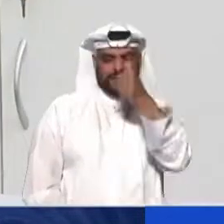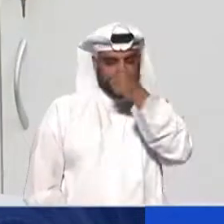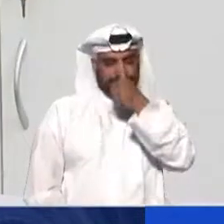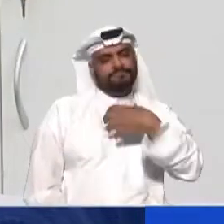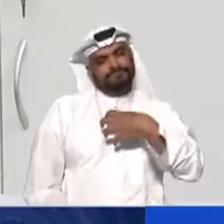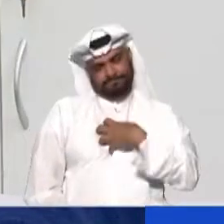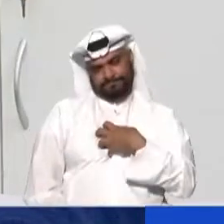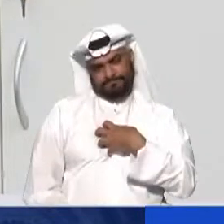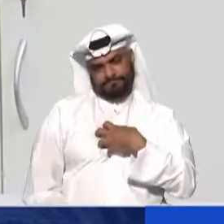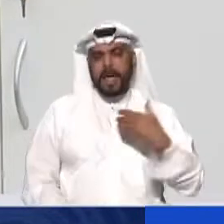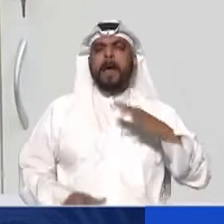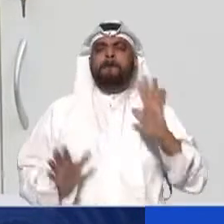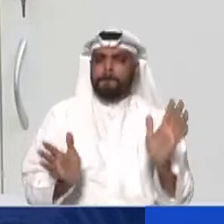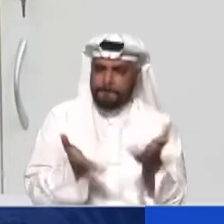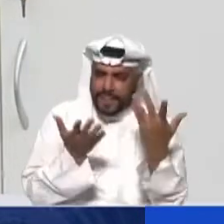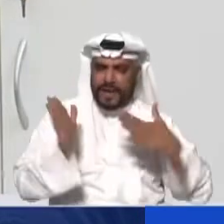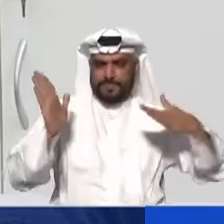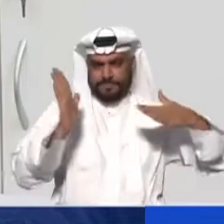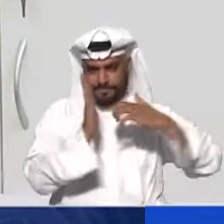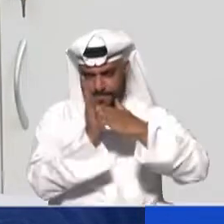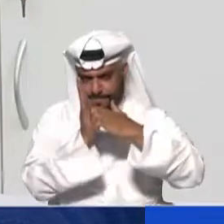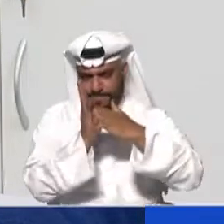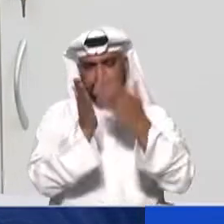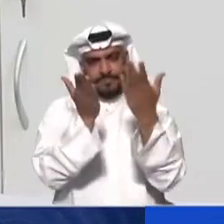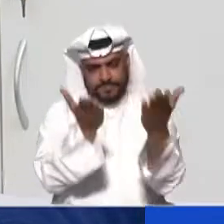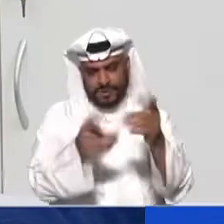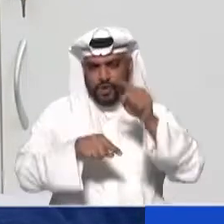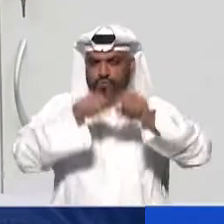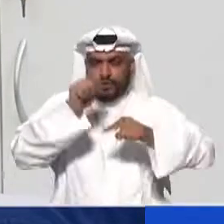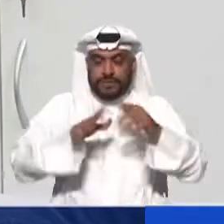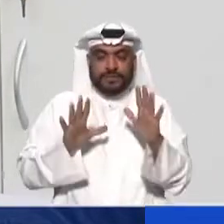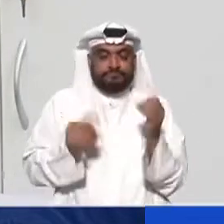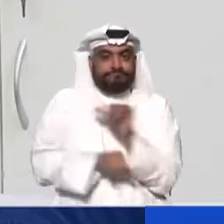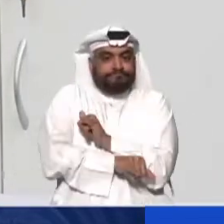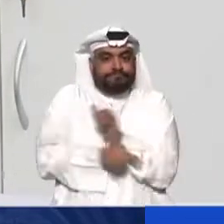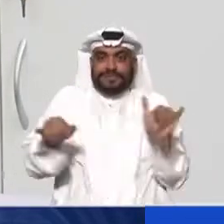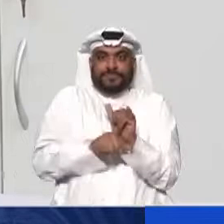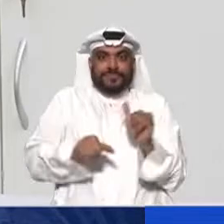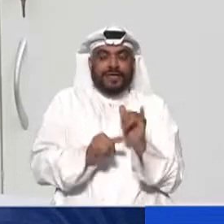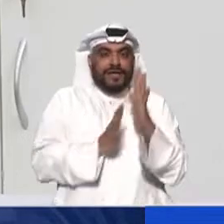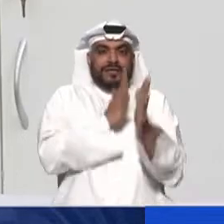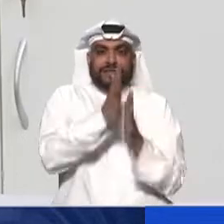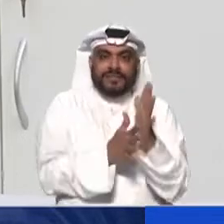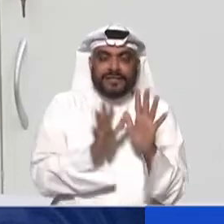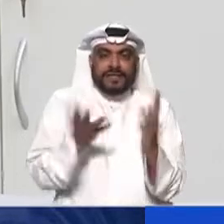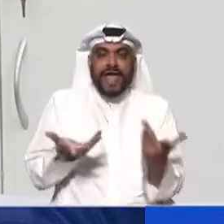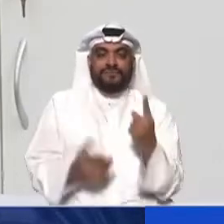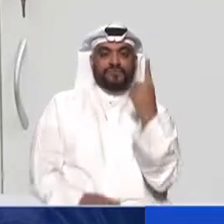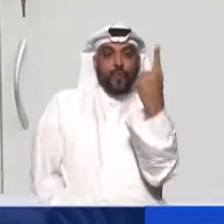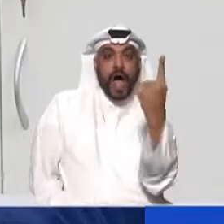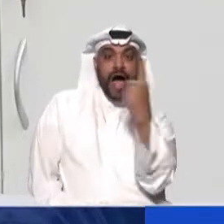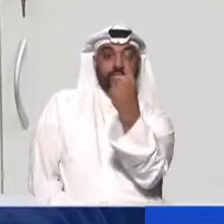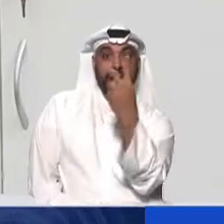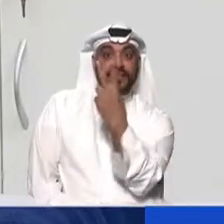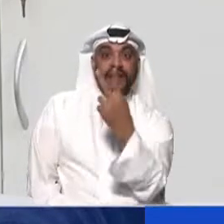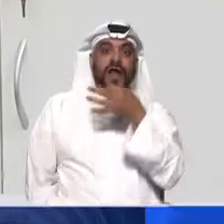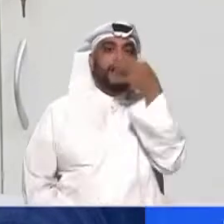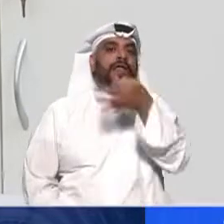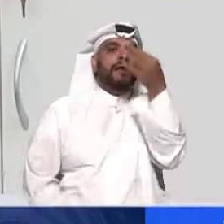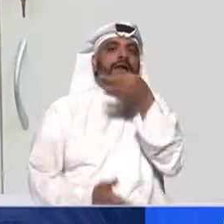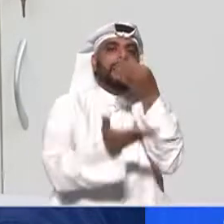حالة حدوث أي طارئ لهم لا سمح الله ما يستطيعون أنهما يتواصلون مع إدارة العمليات